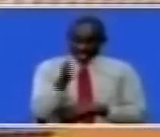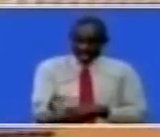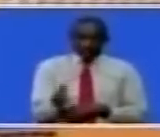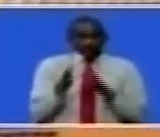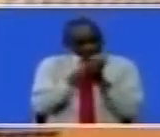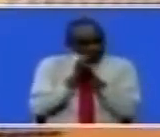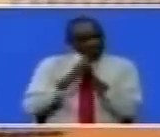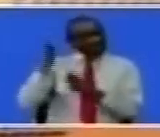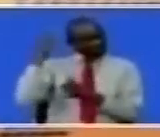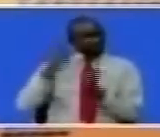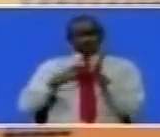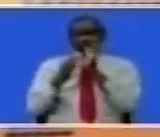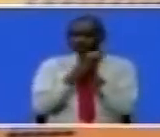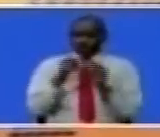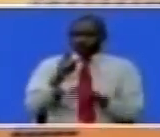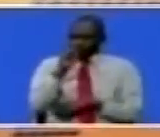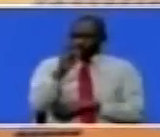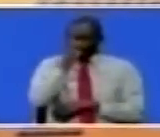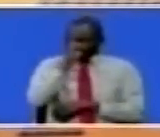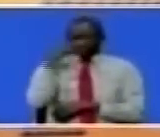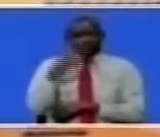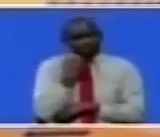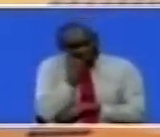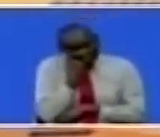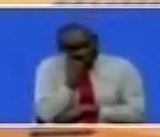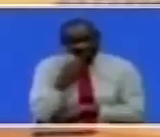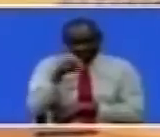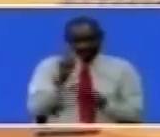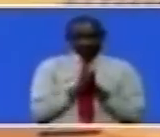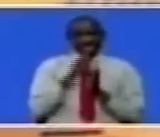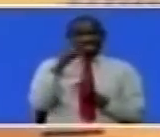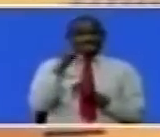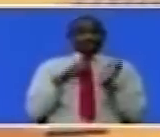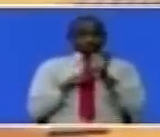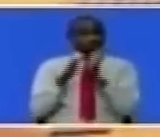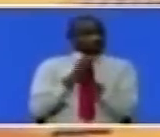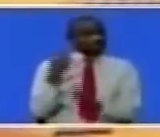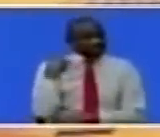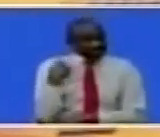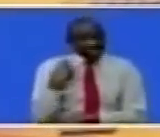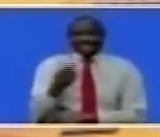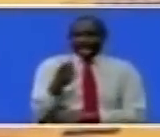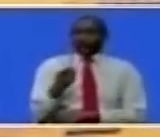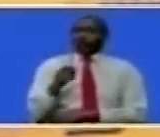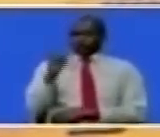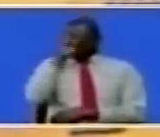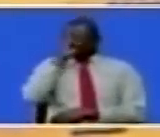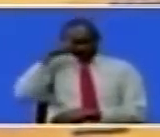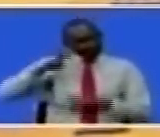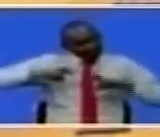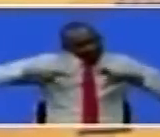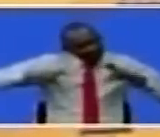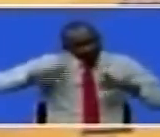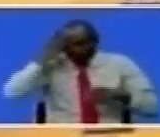kuangaziwa kwa yale masaibu ya afisa wa polisi Charles Maelo Barasa na KTN hapo jana, idara ya polisi imeanzisha uchunguzi wa kina juu ya